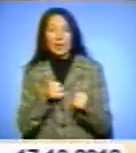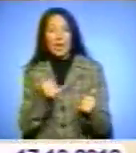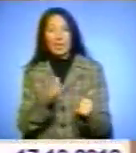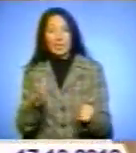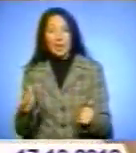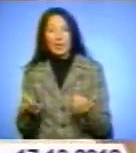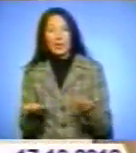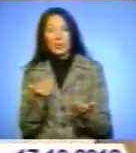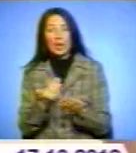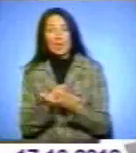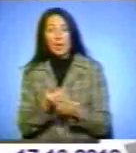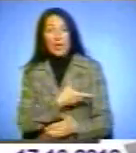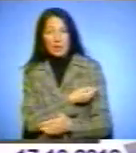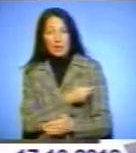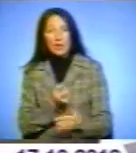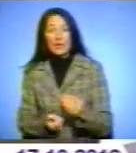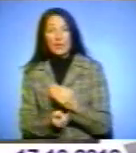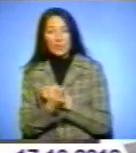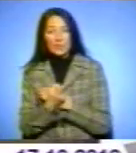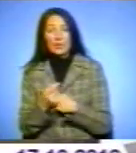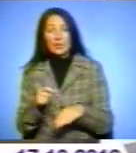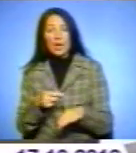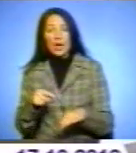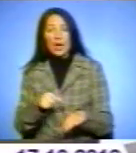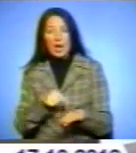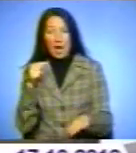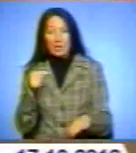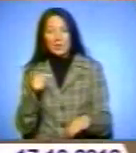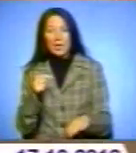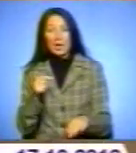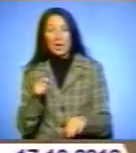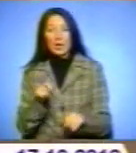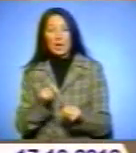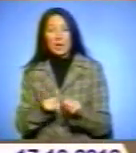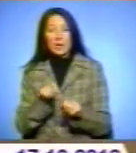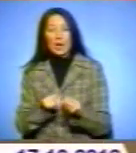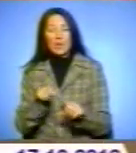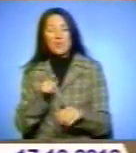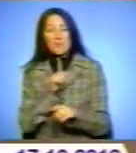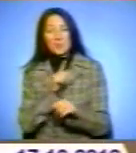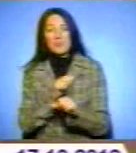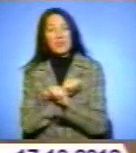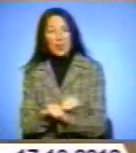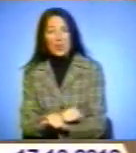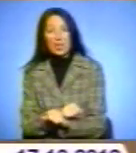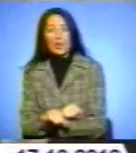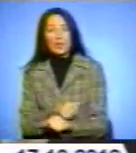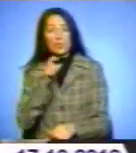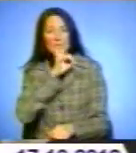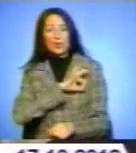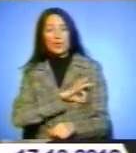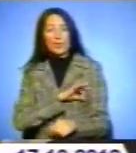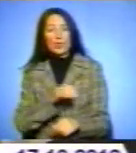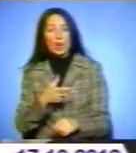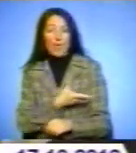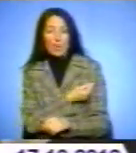вакцина викликала реакцію у дитини, препарат відправляють на карантин, тобто тимчасово припиняють використовувати у всій Україні. На